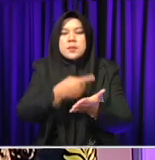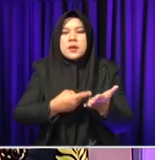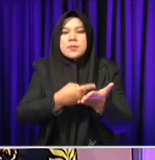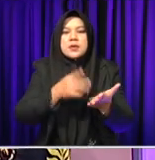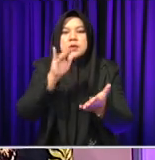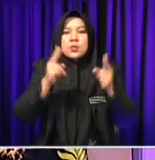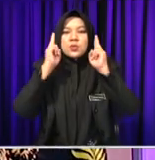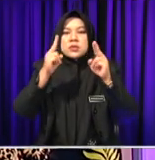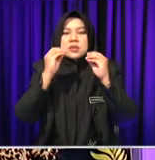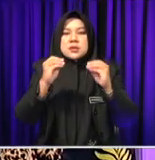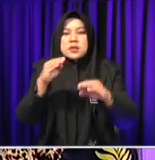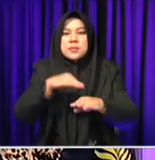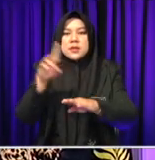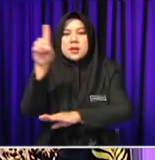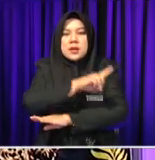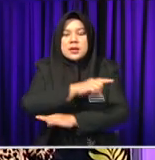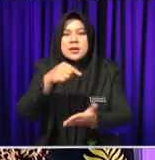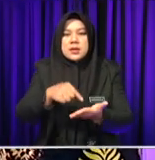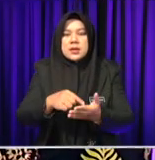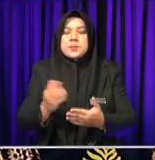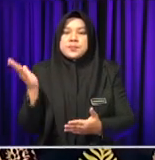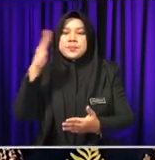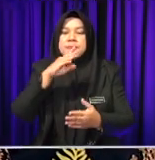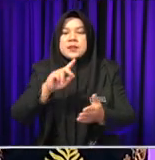pada hari ini Baiklah Jom kita